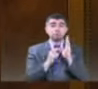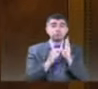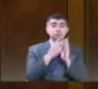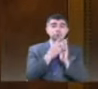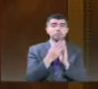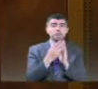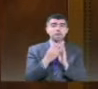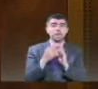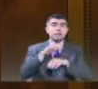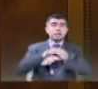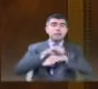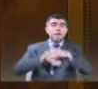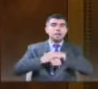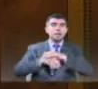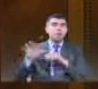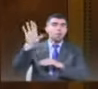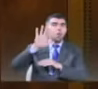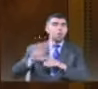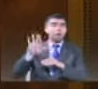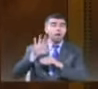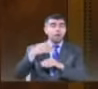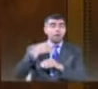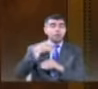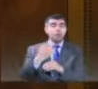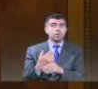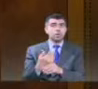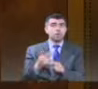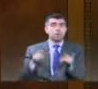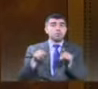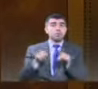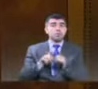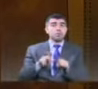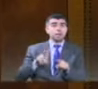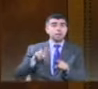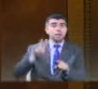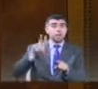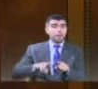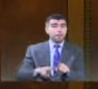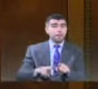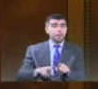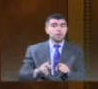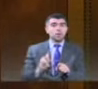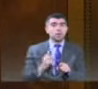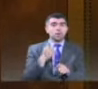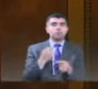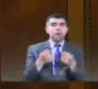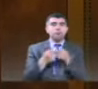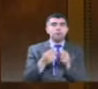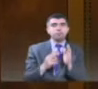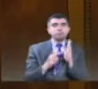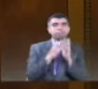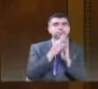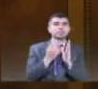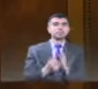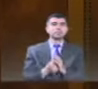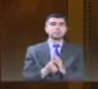مع الاتحاد الأوروبي أنه نستغلوه باش لعبوا الدور ديالنا.